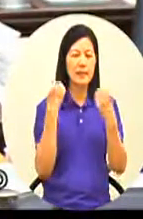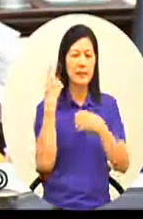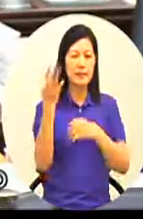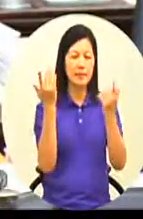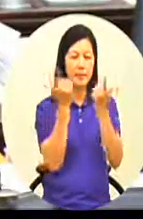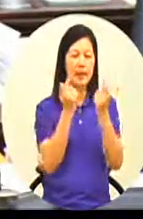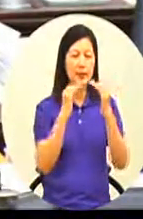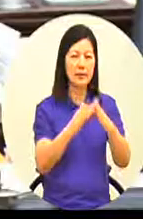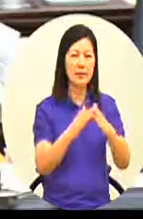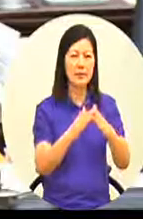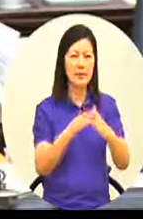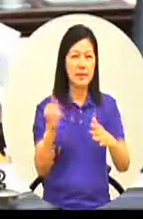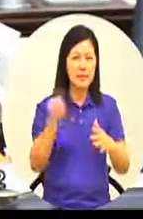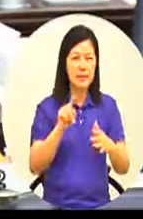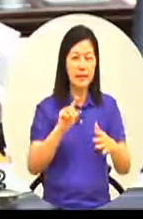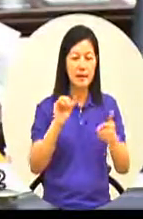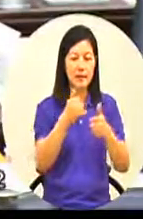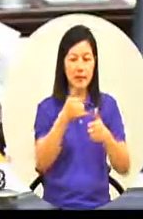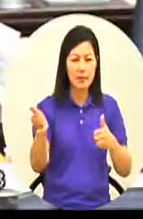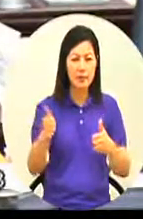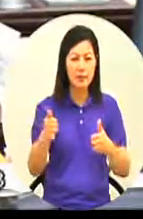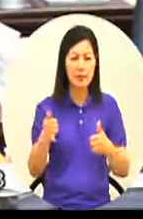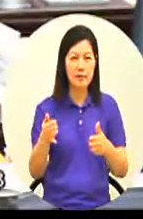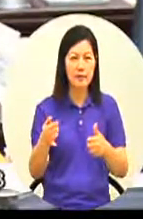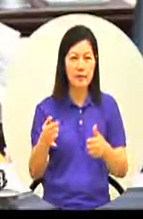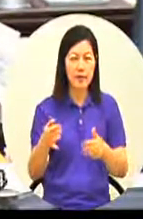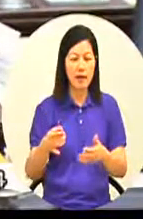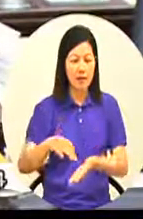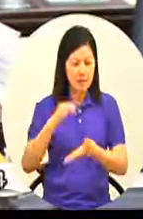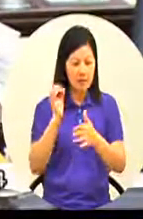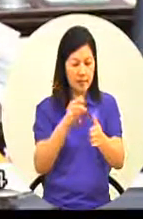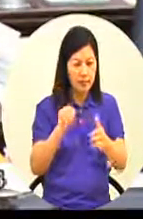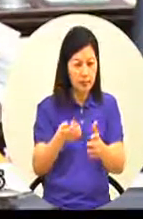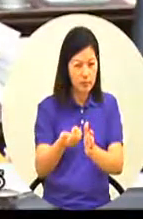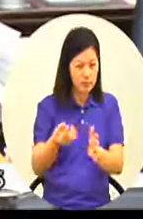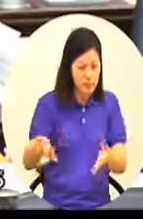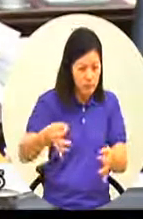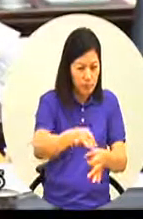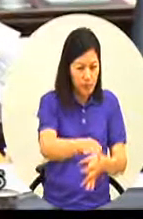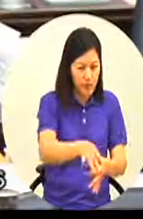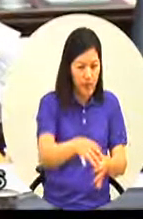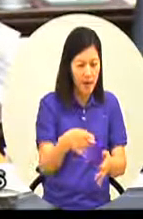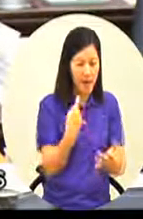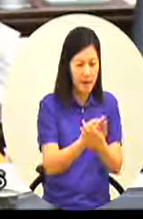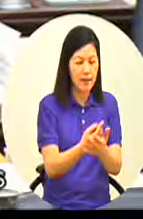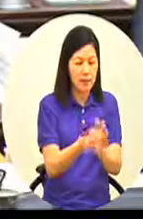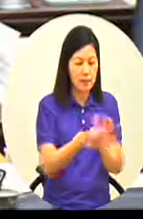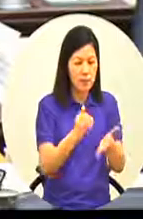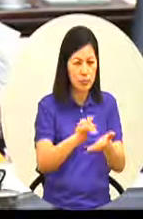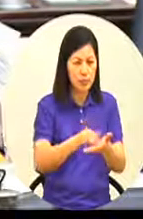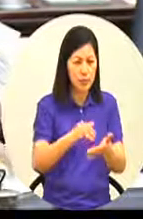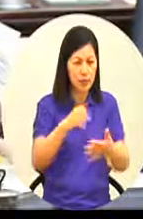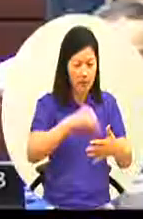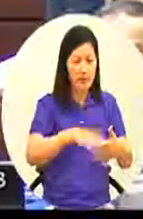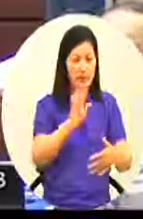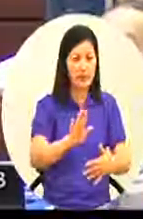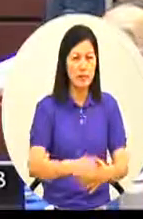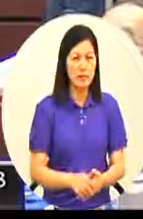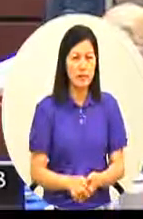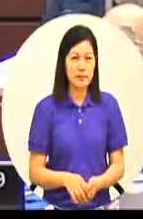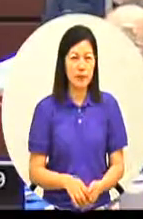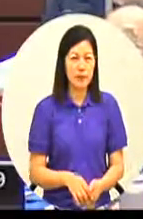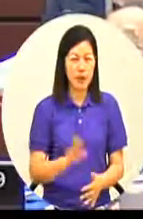过议员的建议款来做所谓的参与式预算，是不是这样，诸位？ 哎，因为新北市有议员